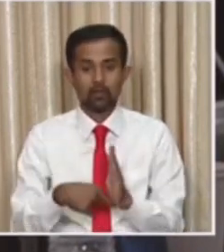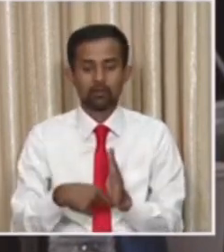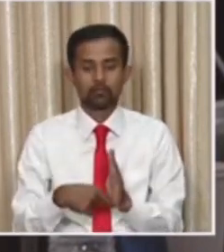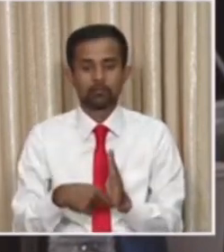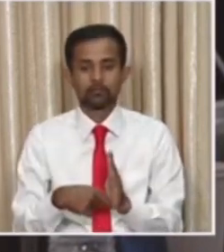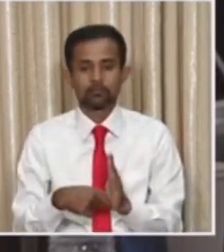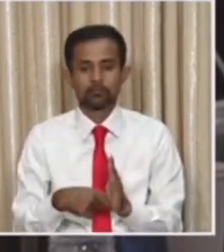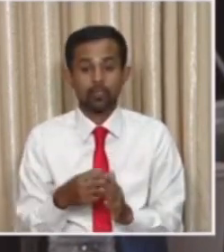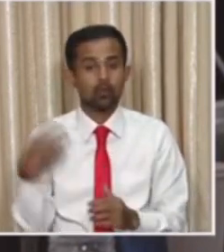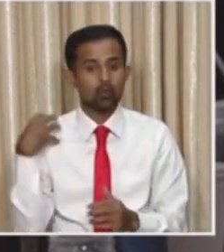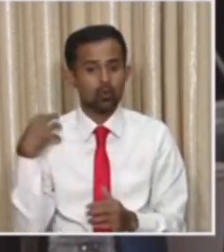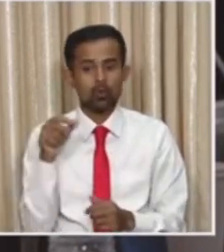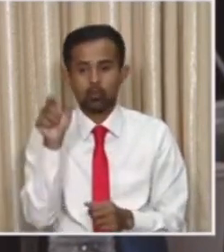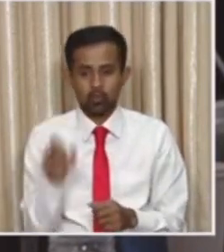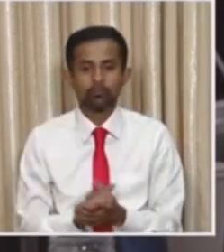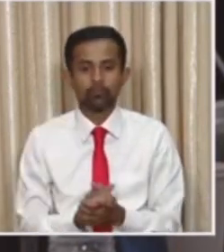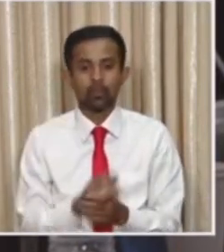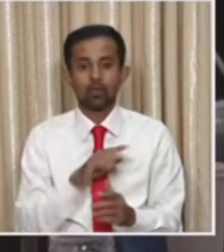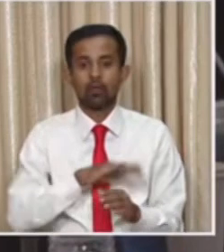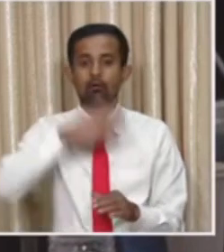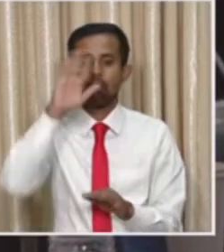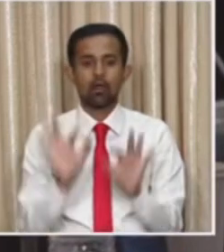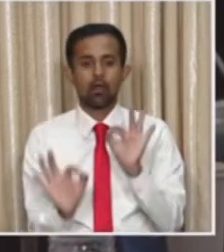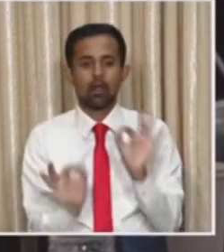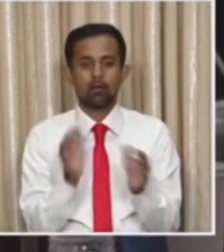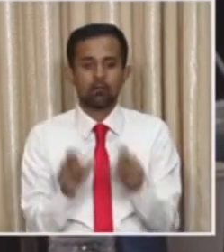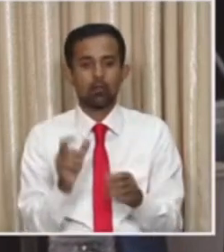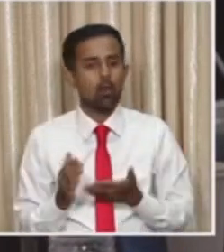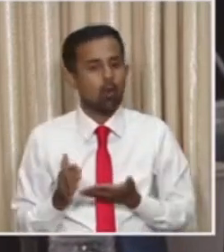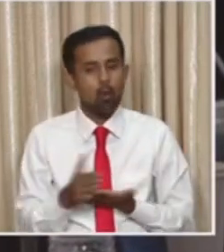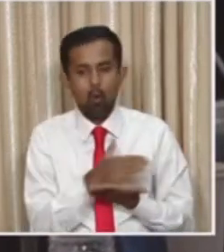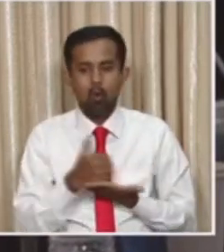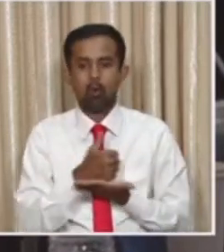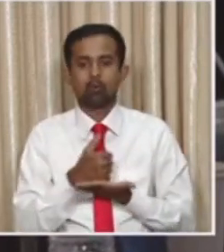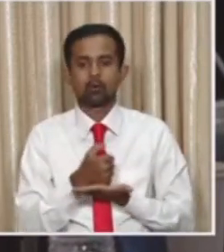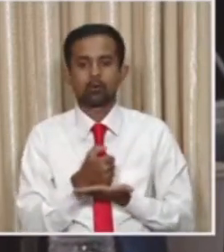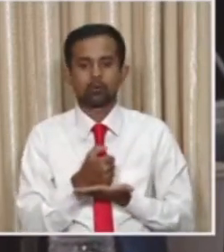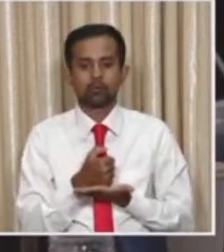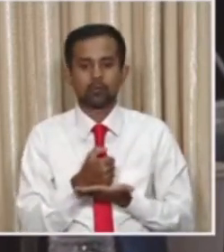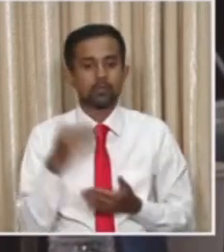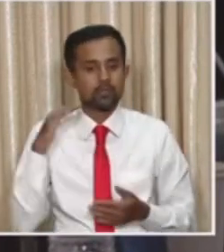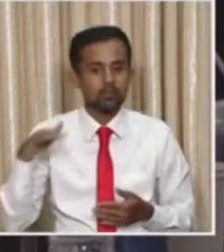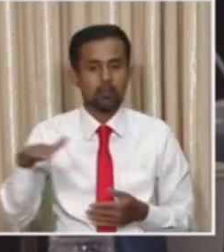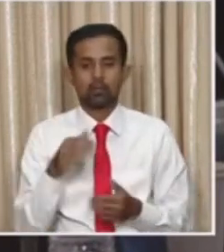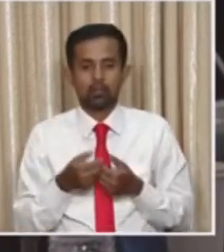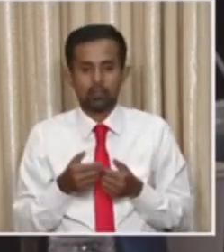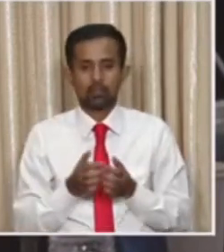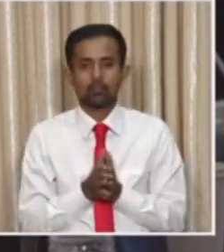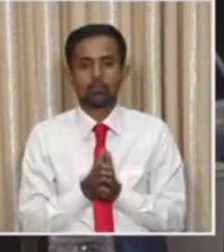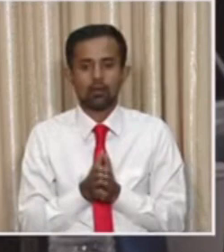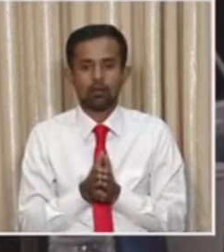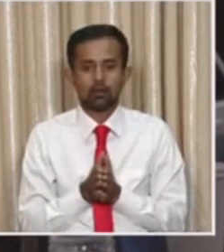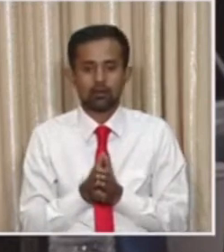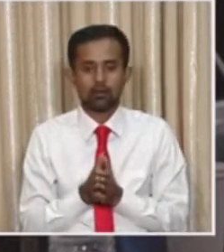தமிழ் மக்கள், முஸ்லீம் மக்கள், மலையக மக்கள் போன்ற சமூகங்கள், தனித்துவமான தேச அந்தஸ்தை உடைய